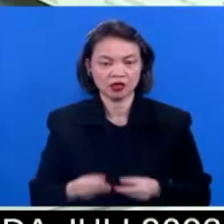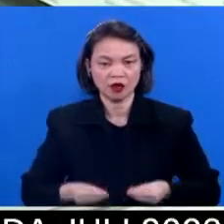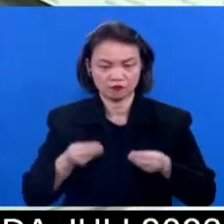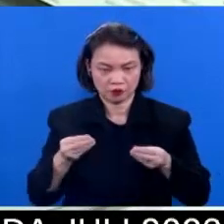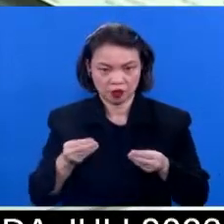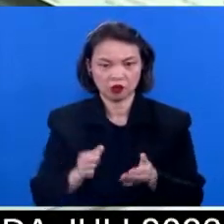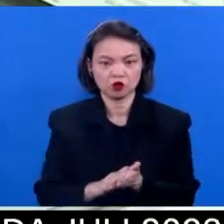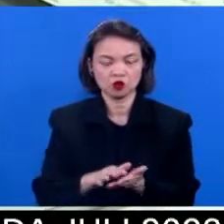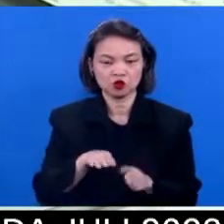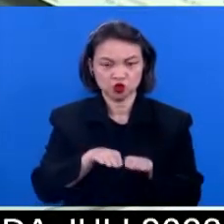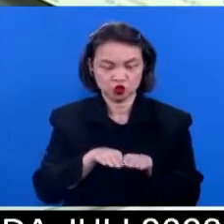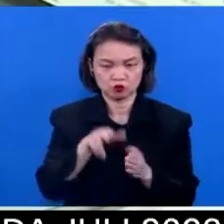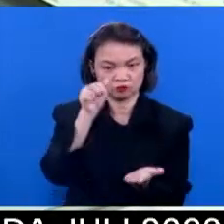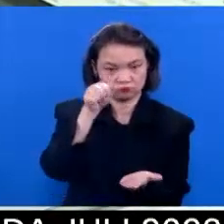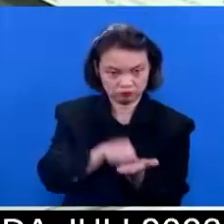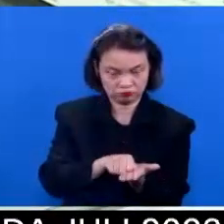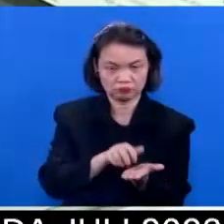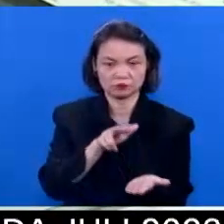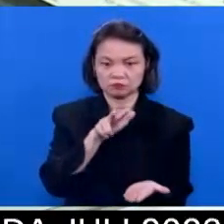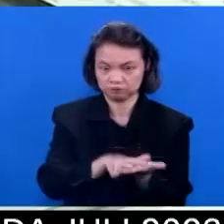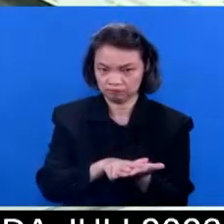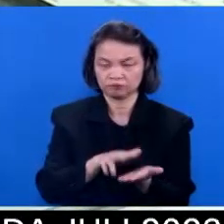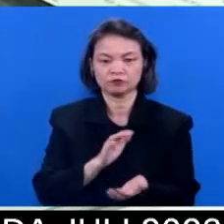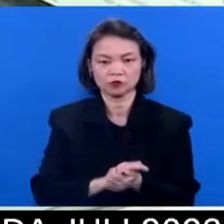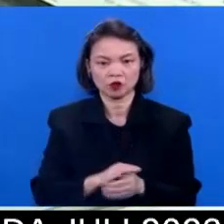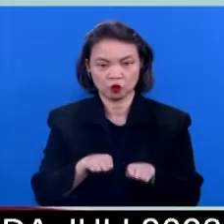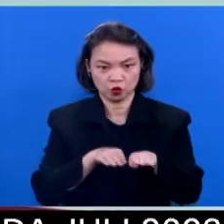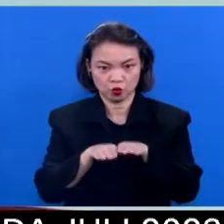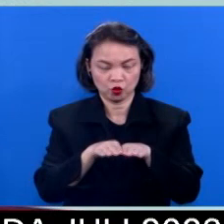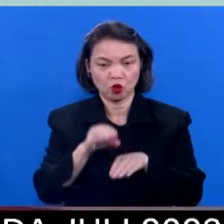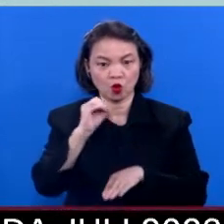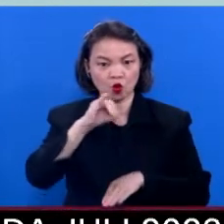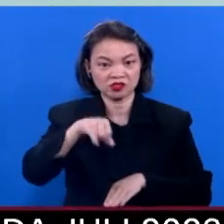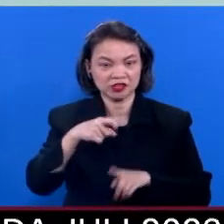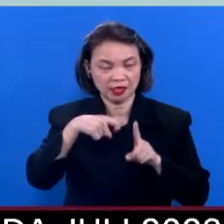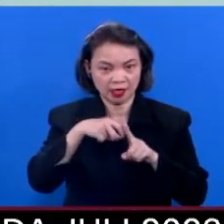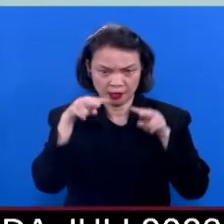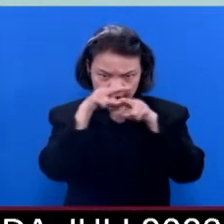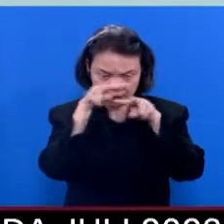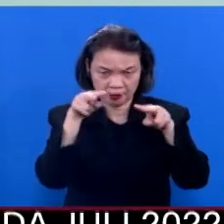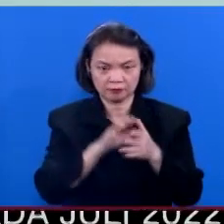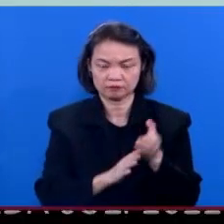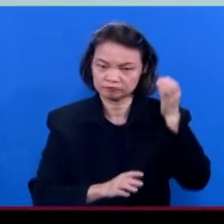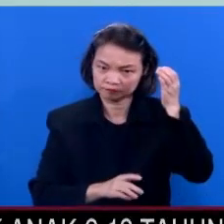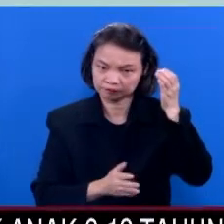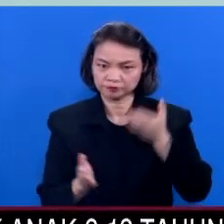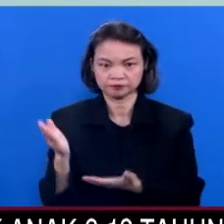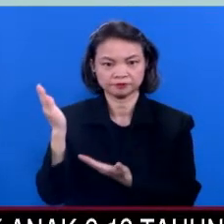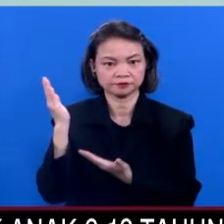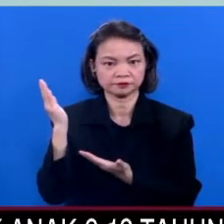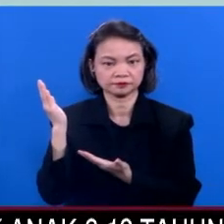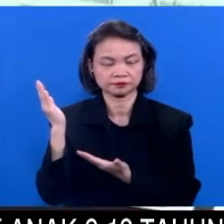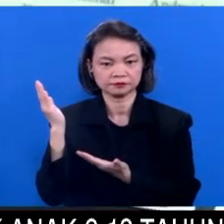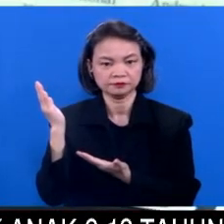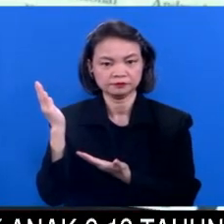legal. Masyarakat bisa memastikan legalitas pinjaman online melalui situs OJK atau call center di nomor 157